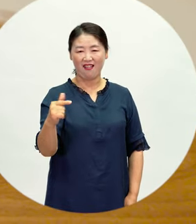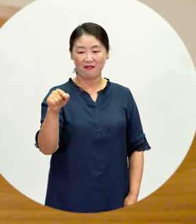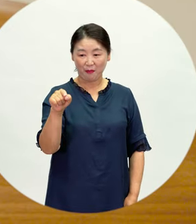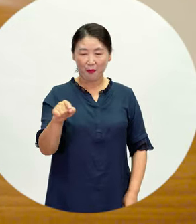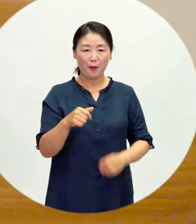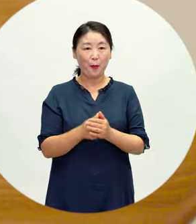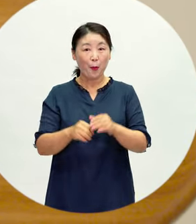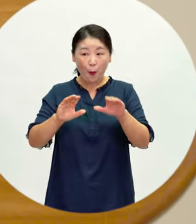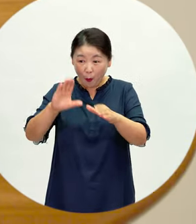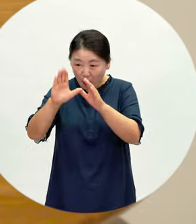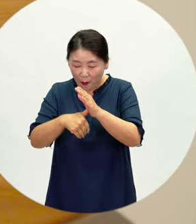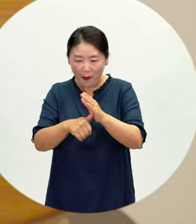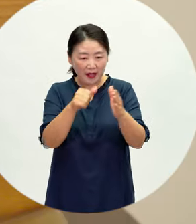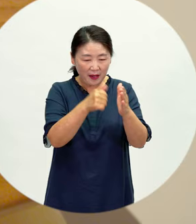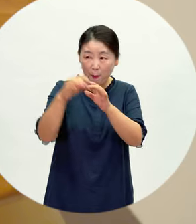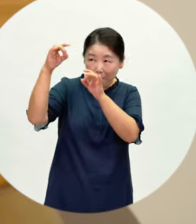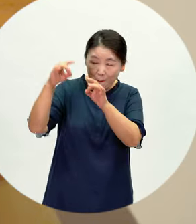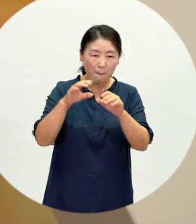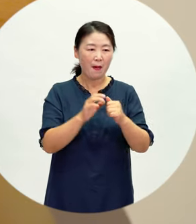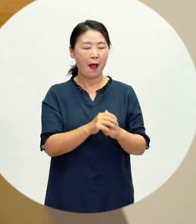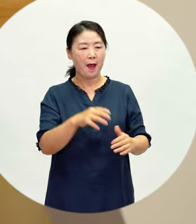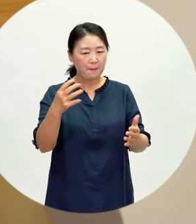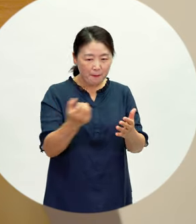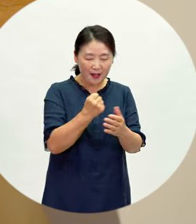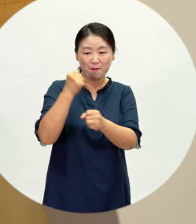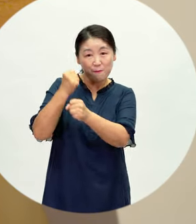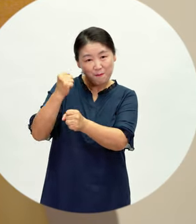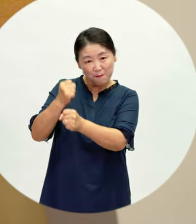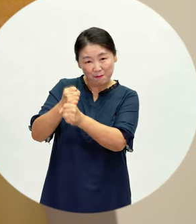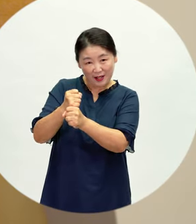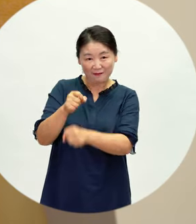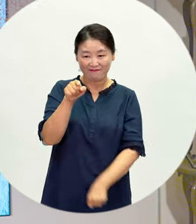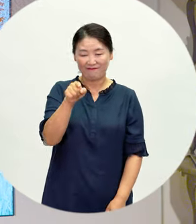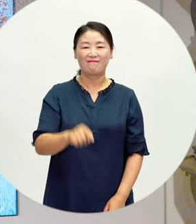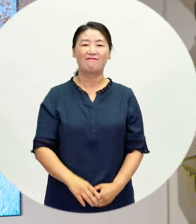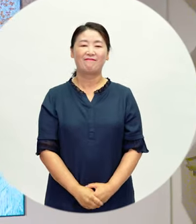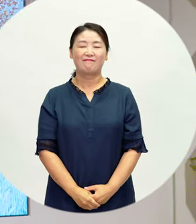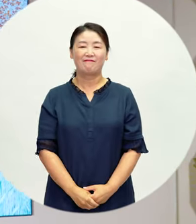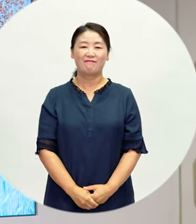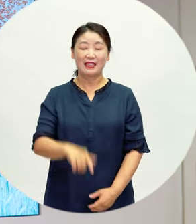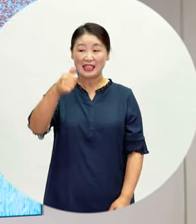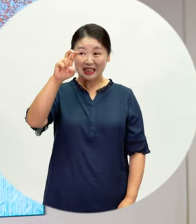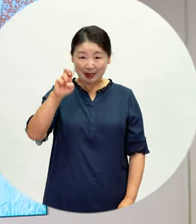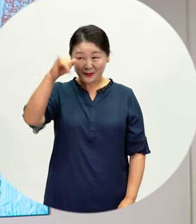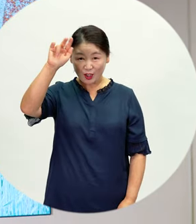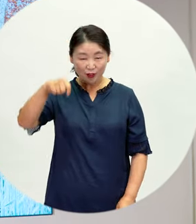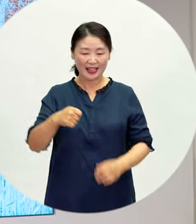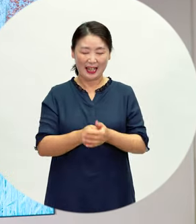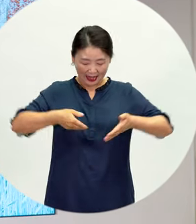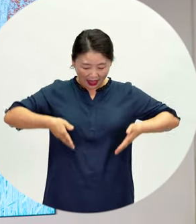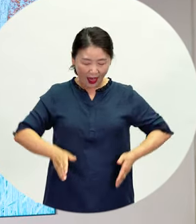현대적인 재료와 현대적인 감각으로 재해석한 작품이라고 보시면 되겠습니다. 그리고 금기숙 작가의 장옥과